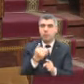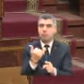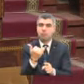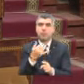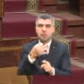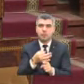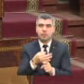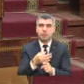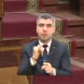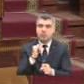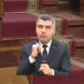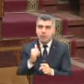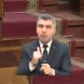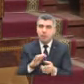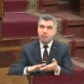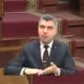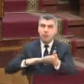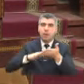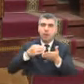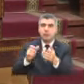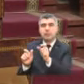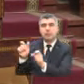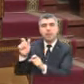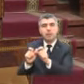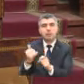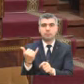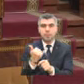ذلك كتبقى غير كافية في تلبية حاجيات المواطن.